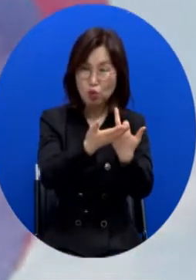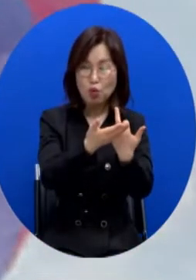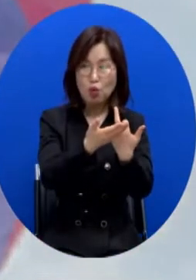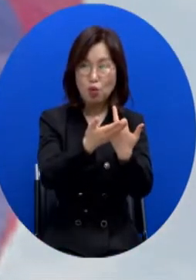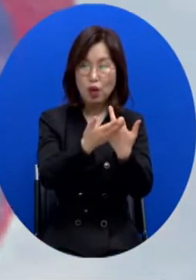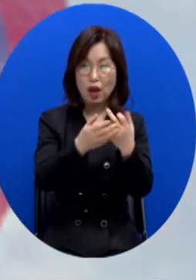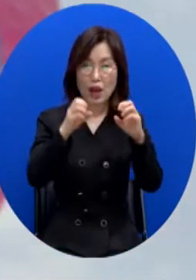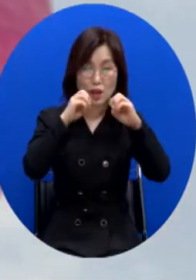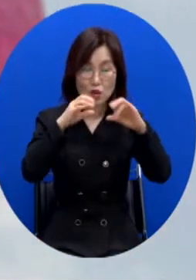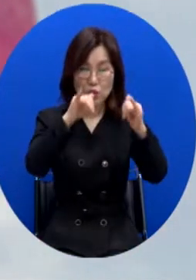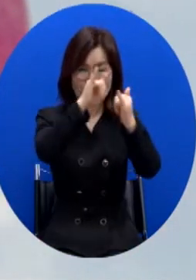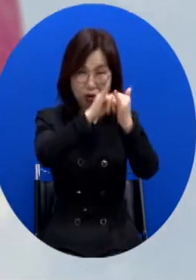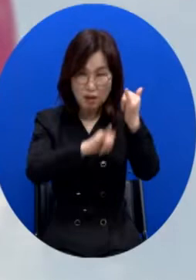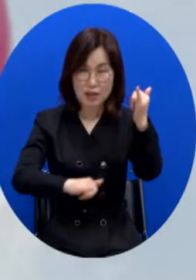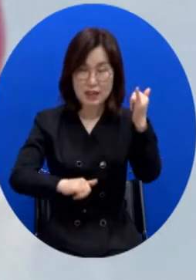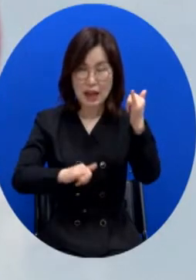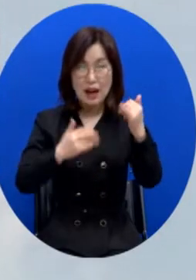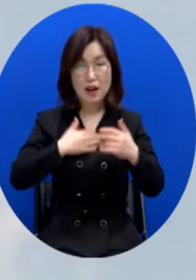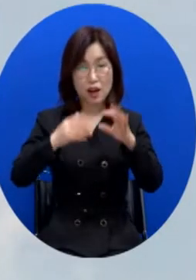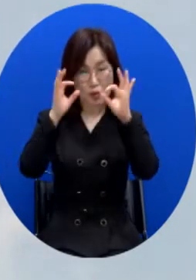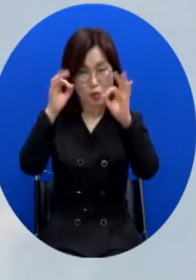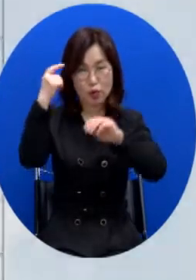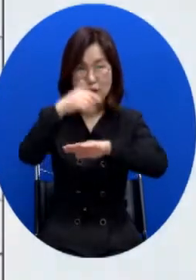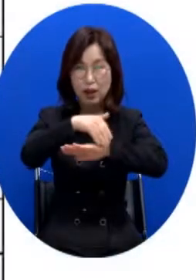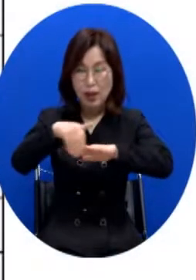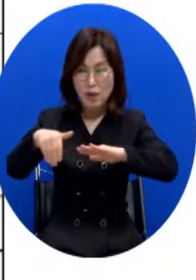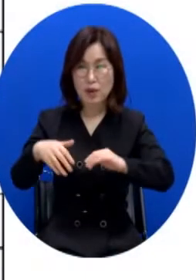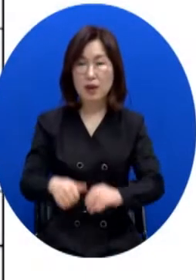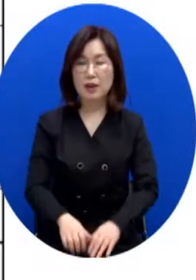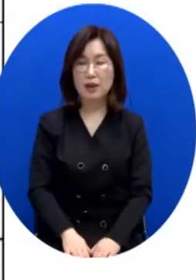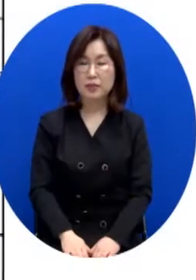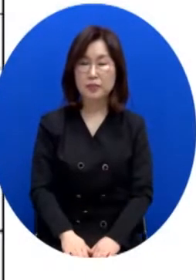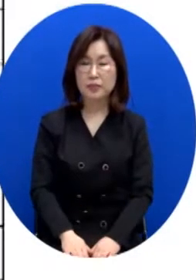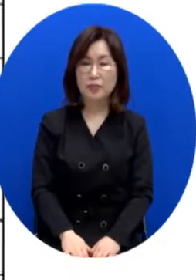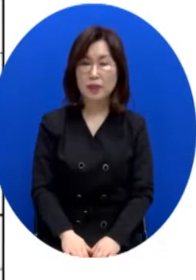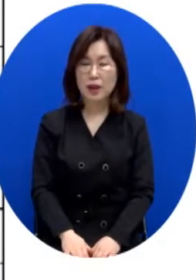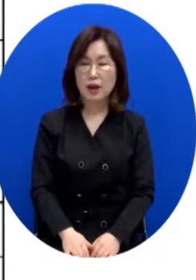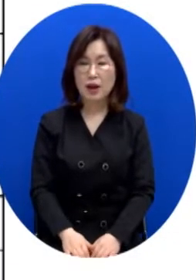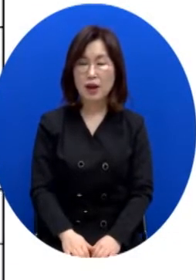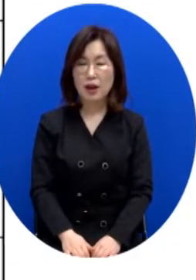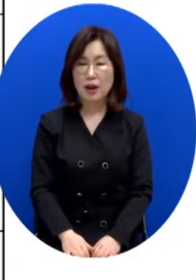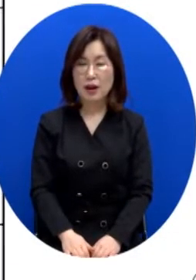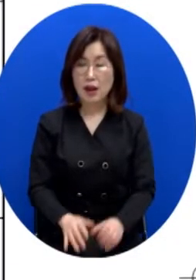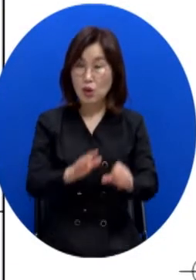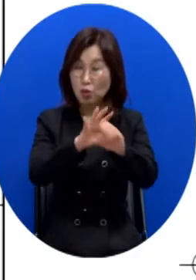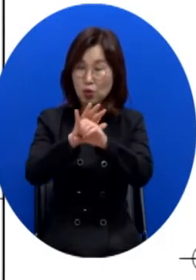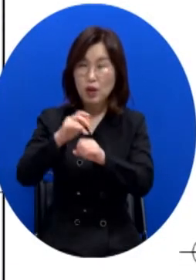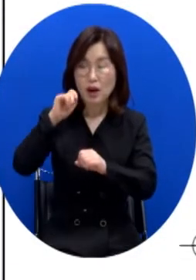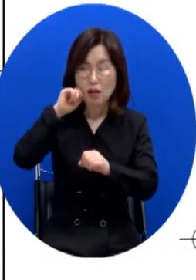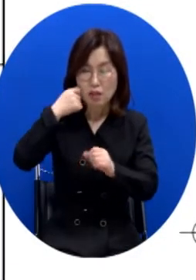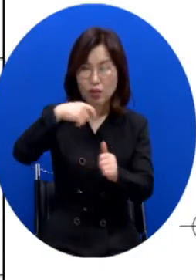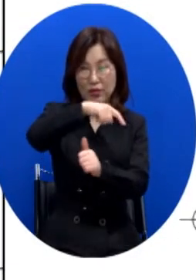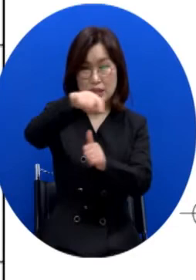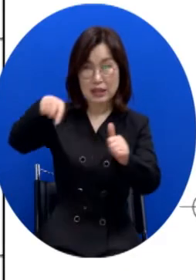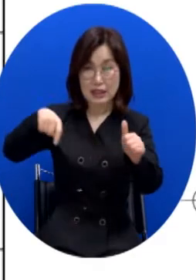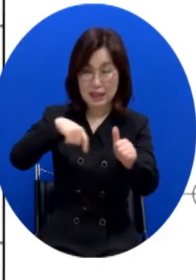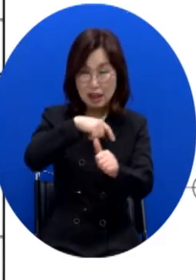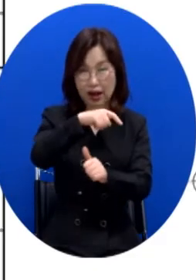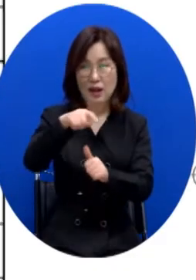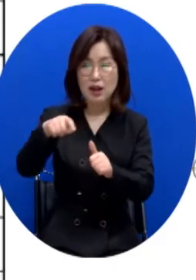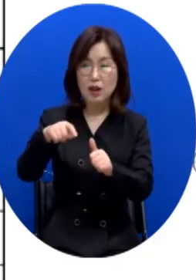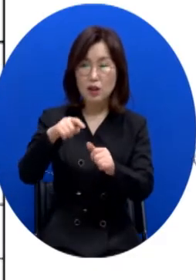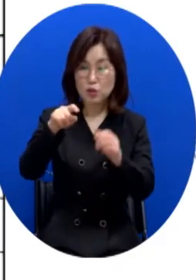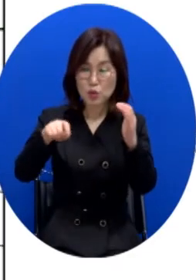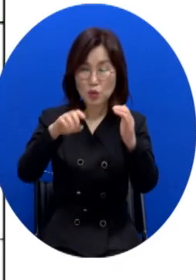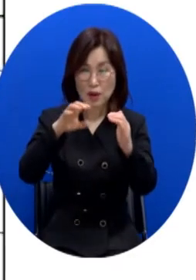선교 역사도 알아볼 예정입니다 한장총 김종준 대표회장은 펜대 맥 등 한국교회가 직면한 다양한 위기